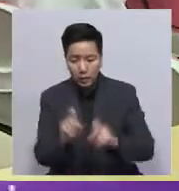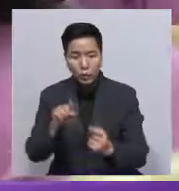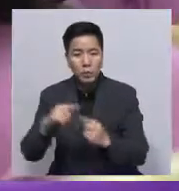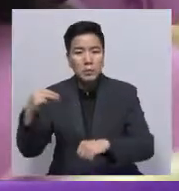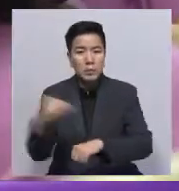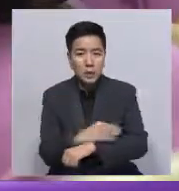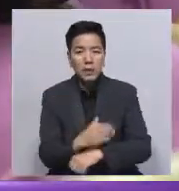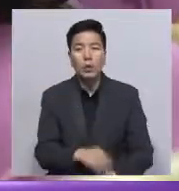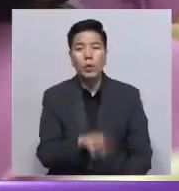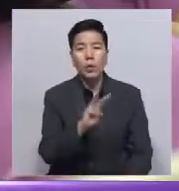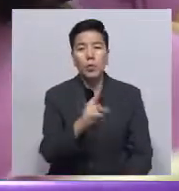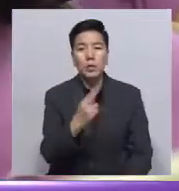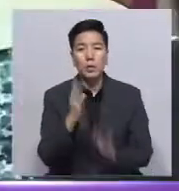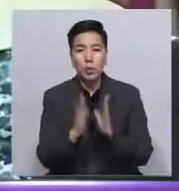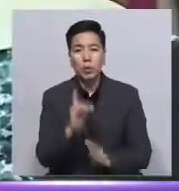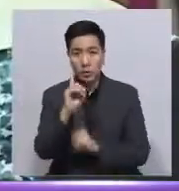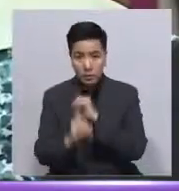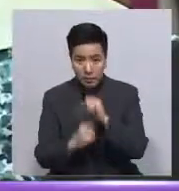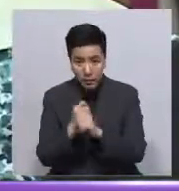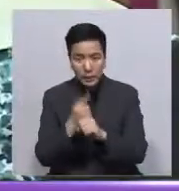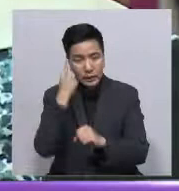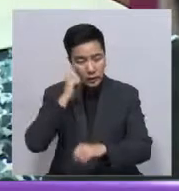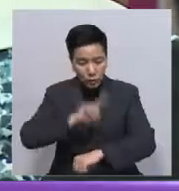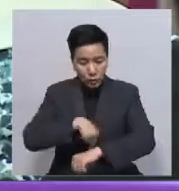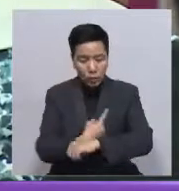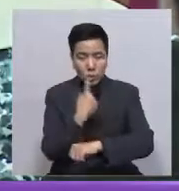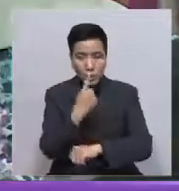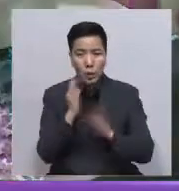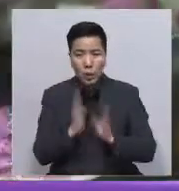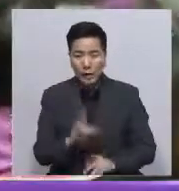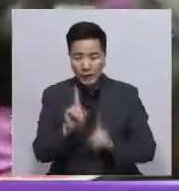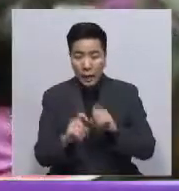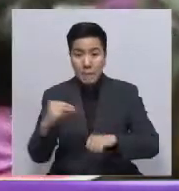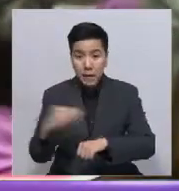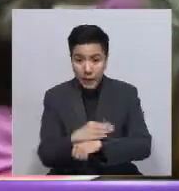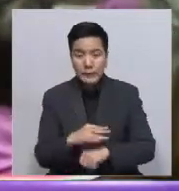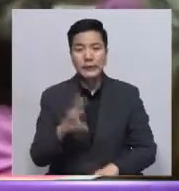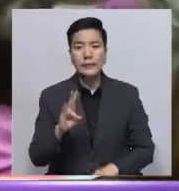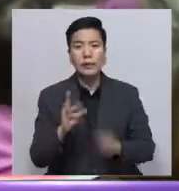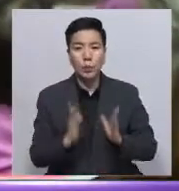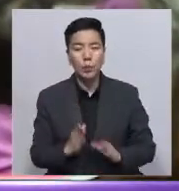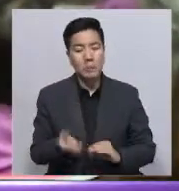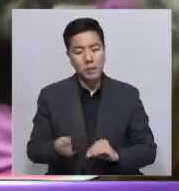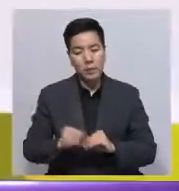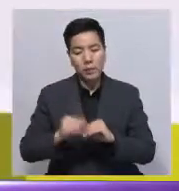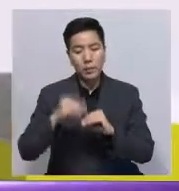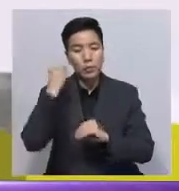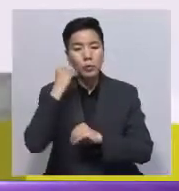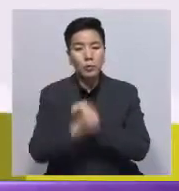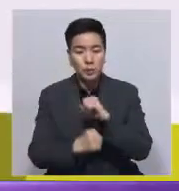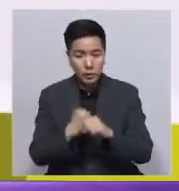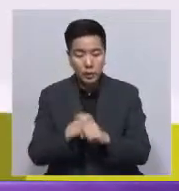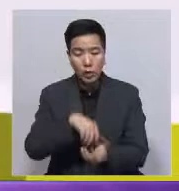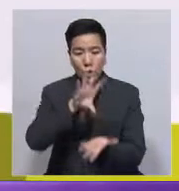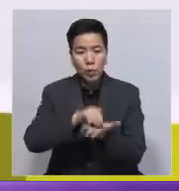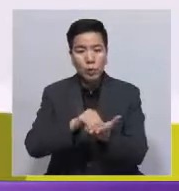รคมะเร็งประมาณ 60,000 คนต่อปีหรือเฉลี่ยชั่วโมงละเกือบ7คนและมีแนวโน้มเพิ่มขึ้นทุกปี